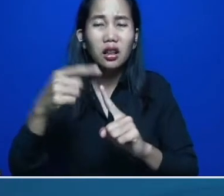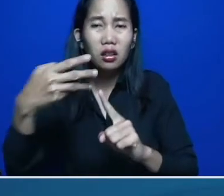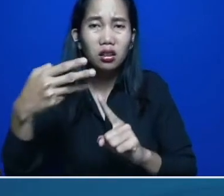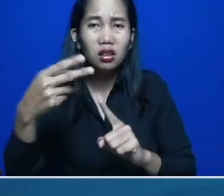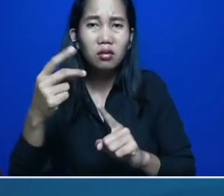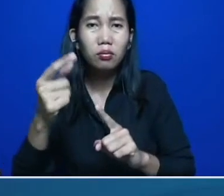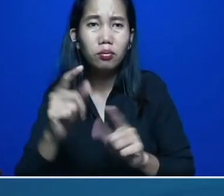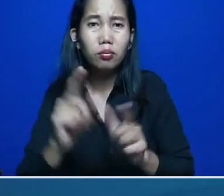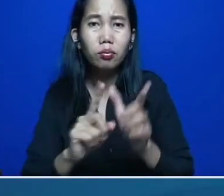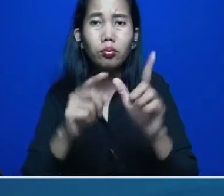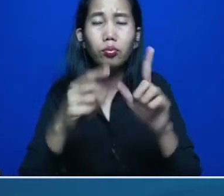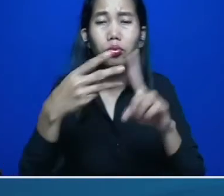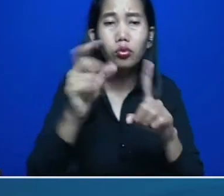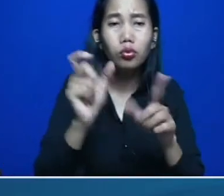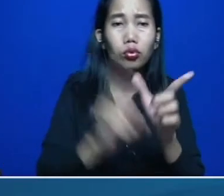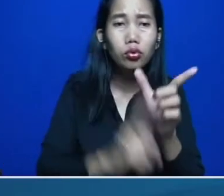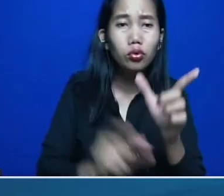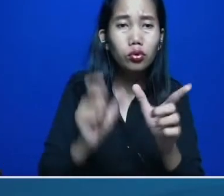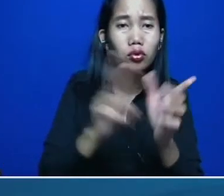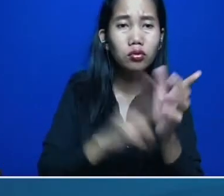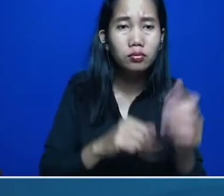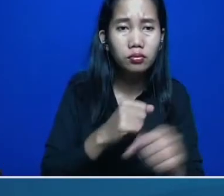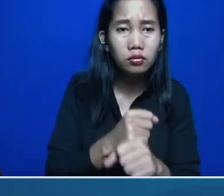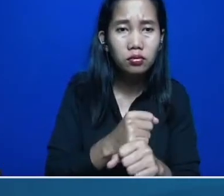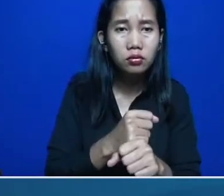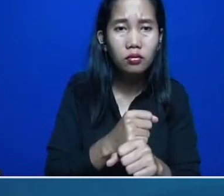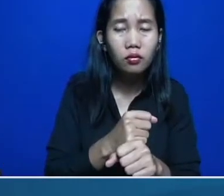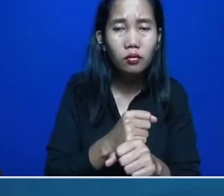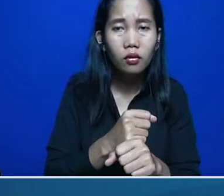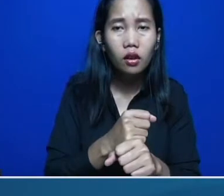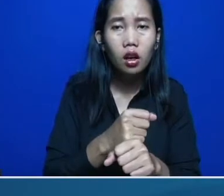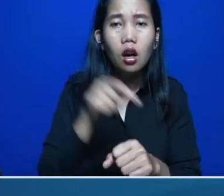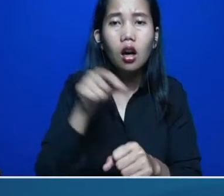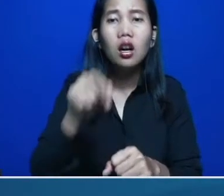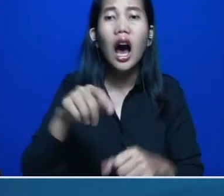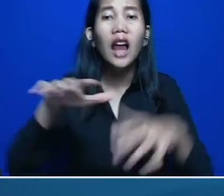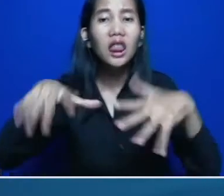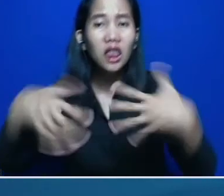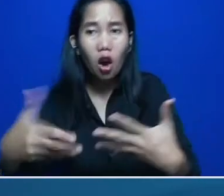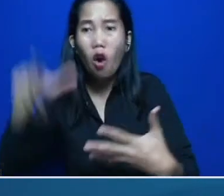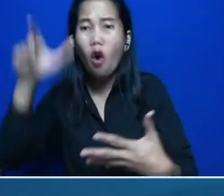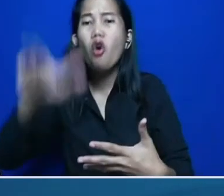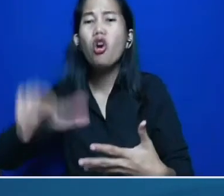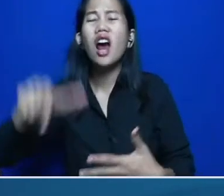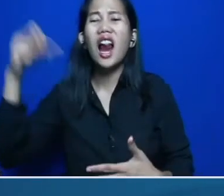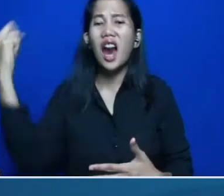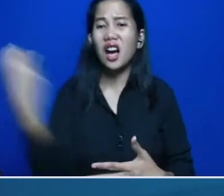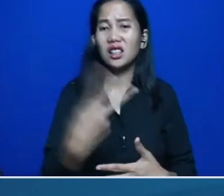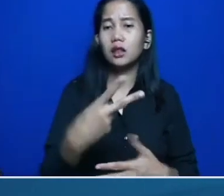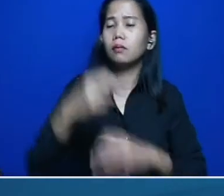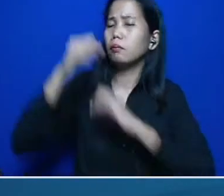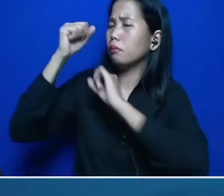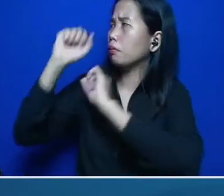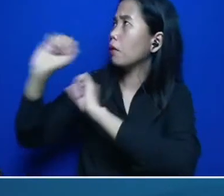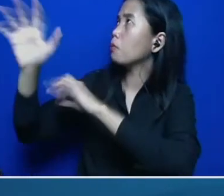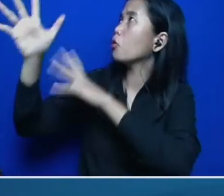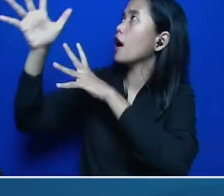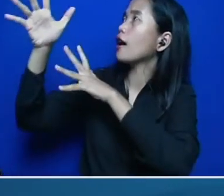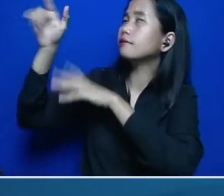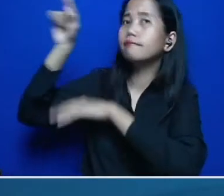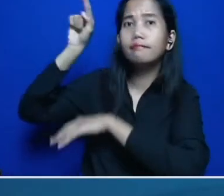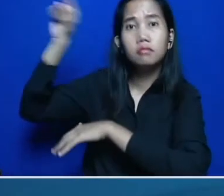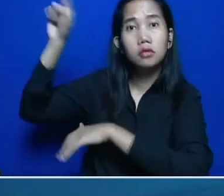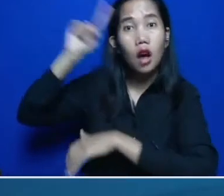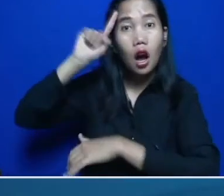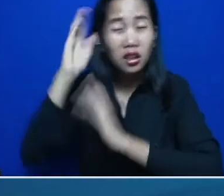memuliakan Tuhan tidak bisa Itulah sebabnya dikatakan minuman keras adalah penemu tidaklah